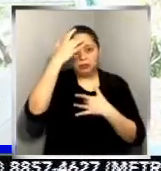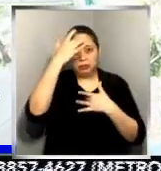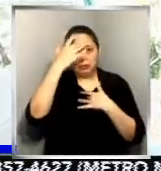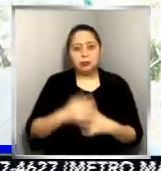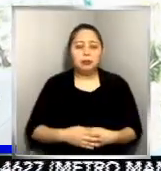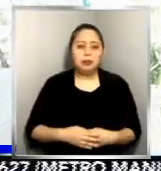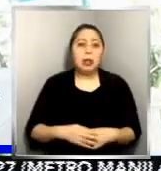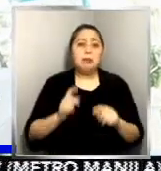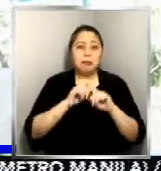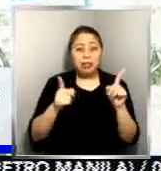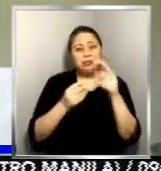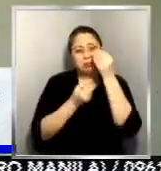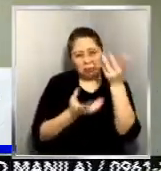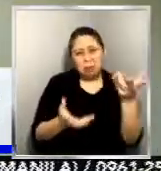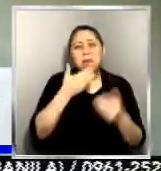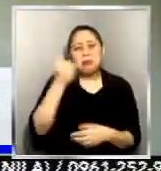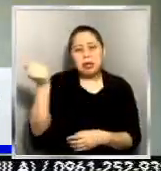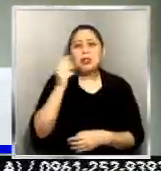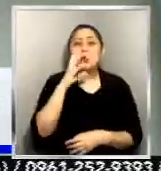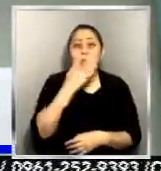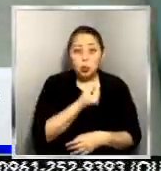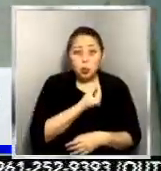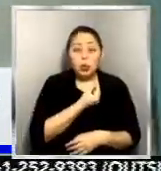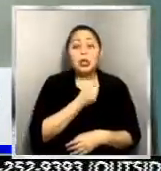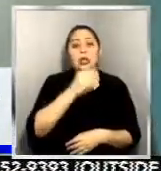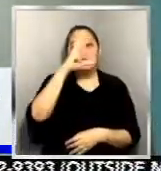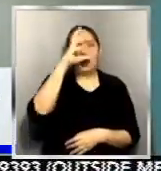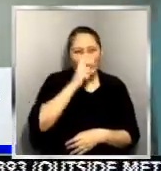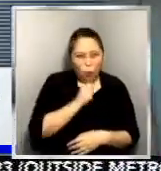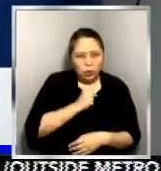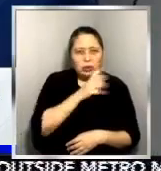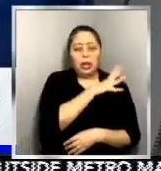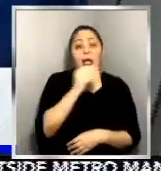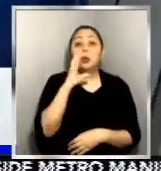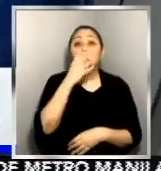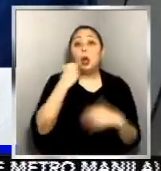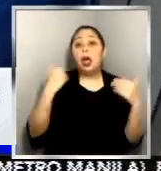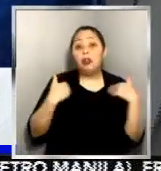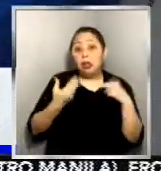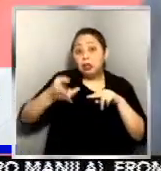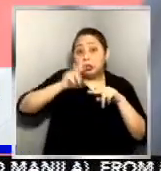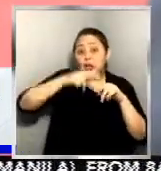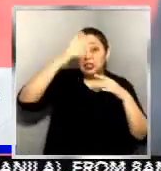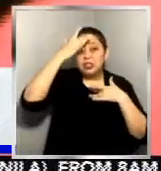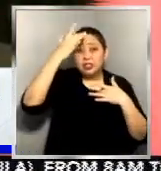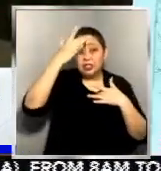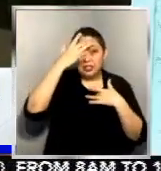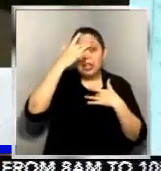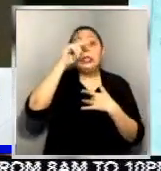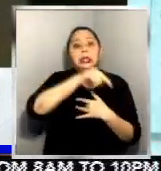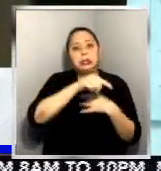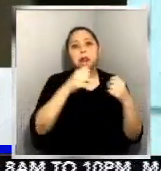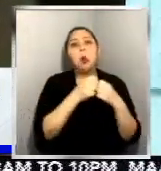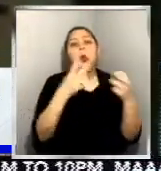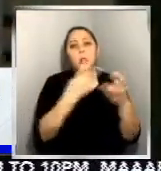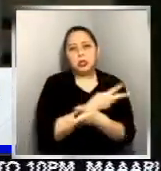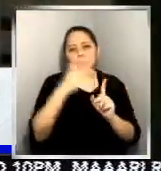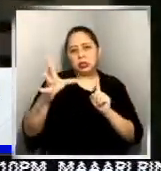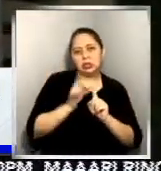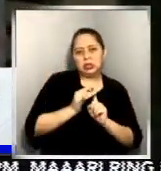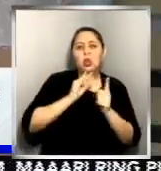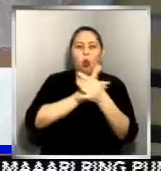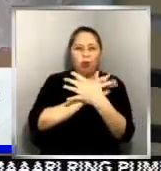at may comorbidity dahil sila ang tinatamaan ng severe COVID na humahantong sa kamatayan. Nakampante ang 80 anyos na si